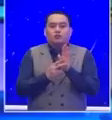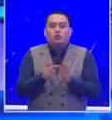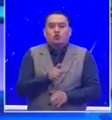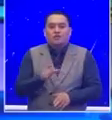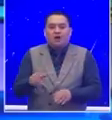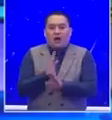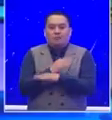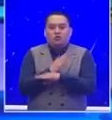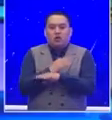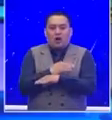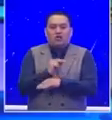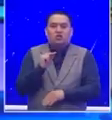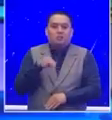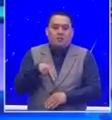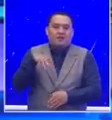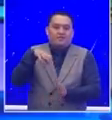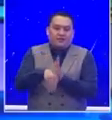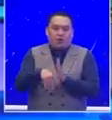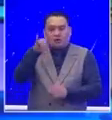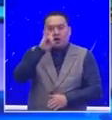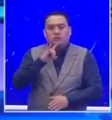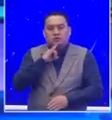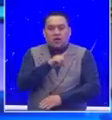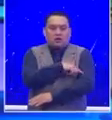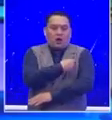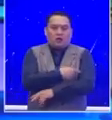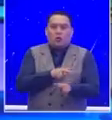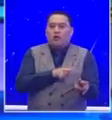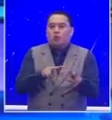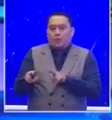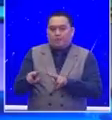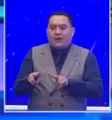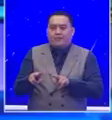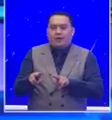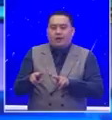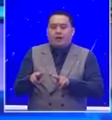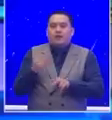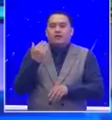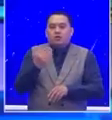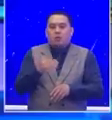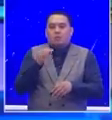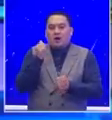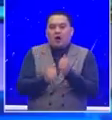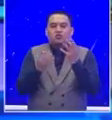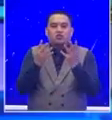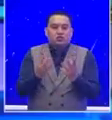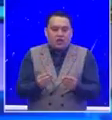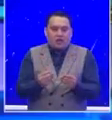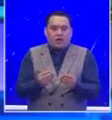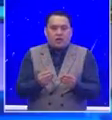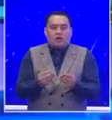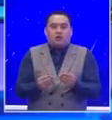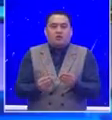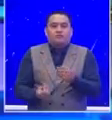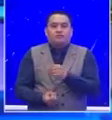Капшигая с момента введения чрезвычайного положения в стране взяты на санитарный контроль. Наблюдение за ними ведется ежедневно. К счастью, подтвержденных